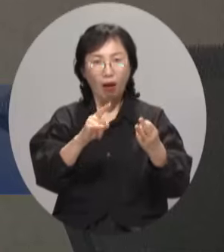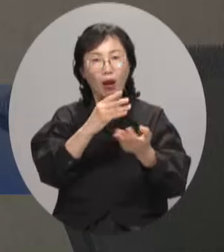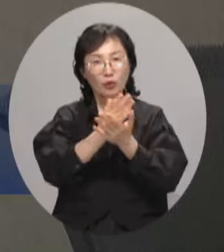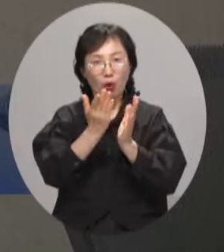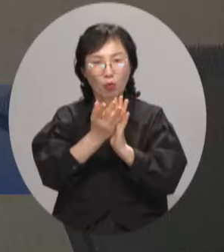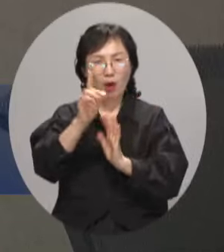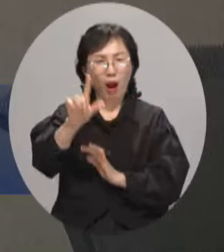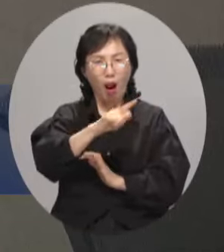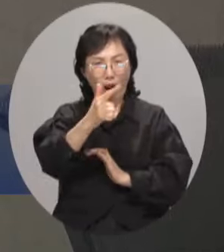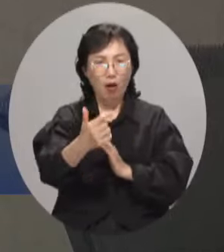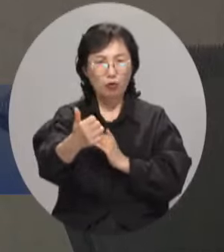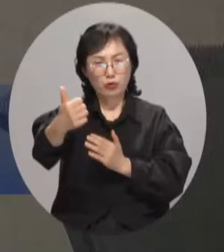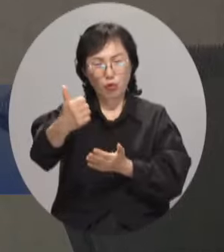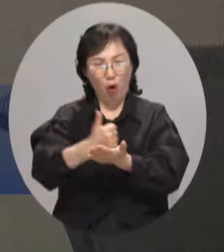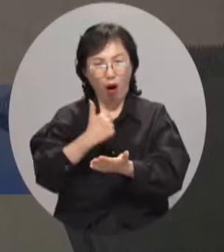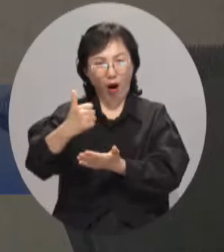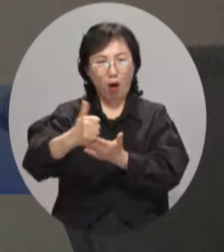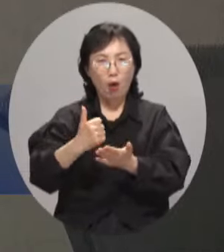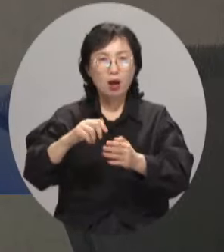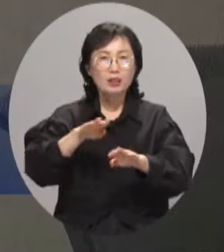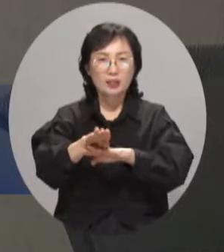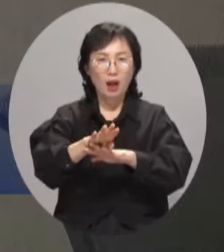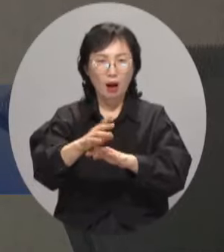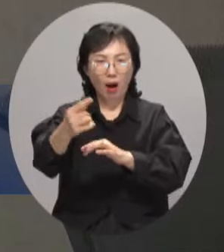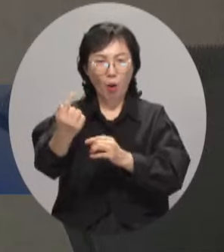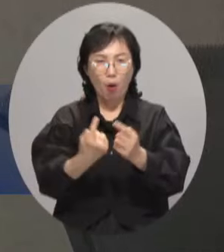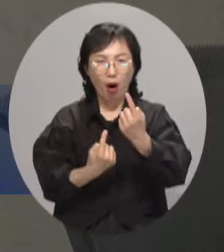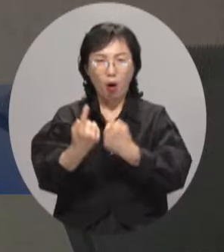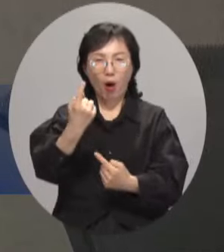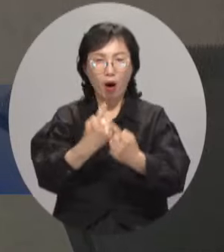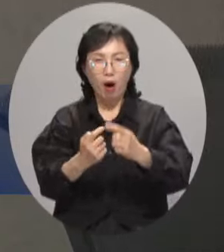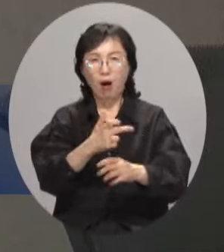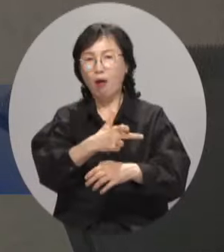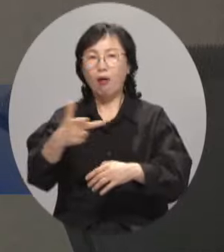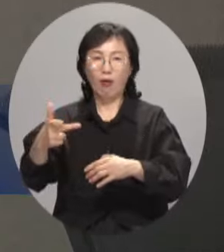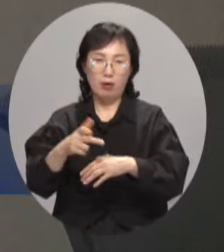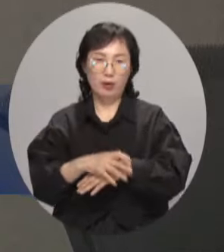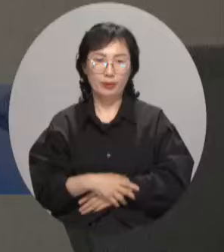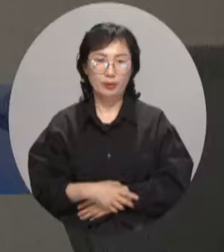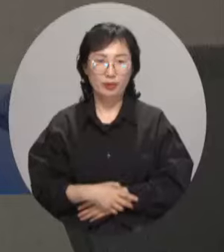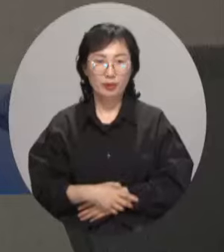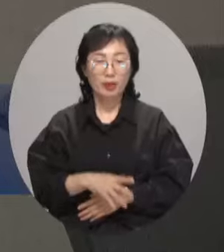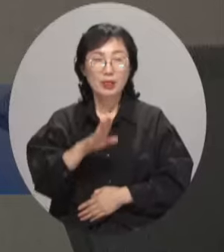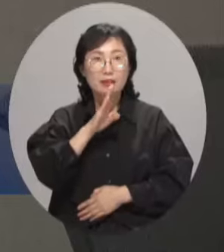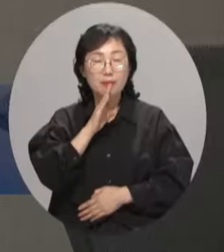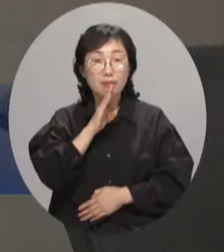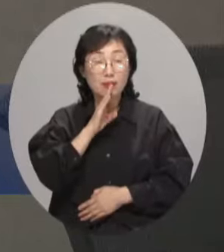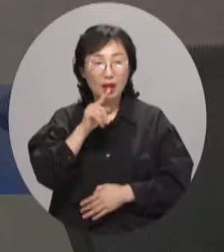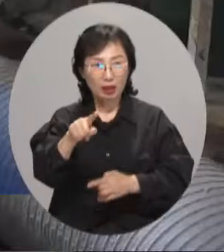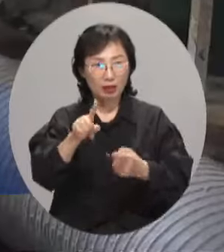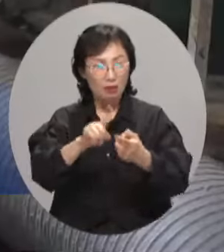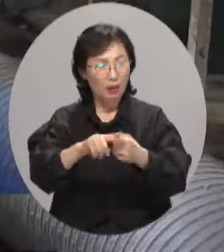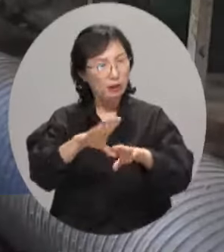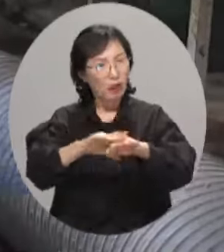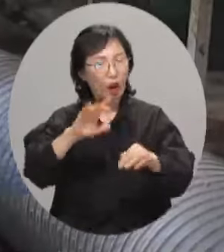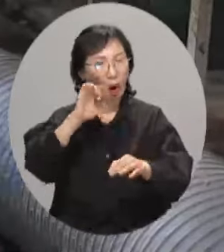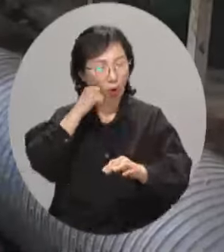밖에서 대기하는 기사분도 계실 정도로 아주 상당한 양이었고 정상적으로 처리를 못할